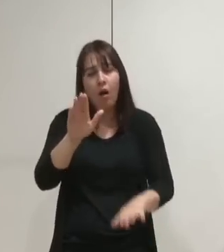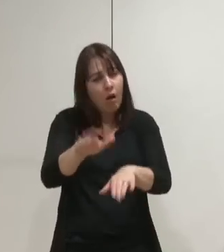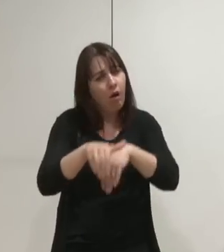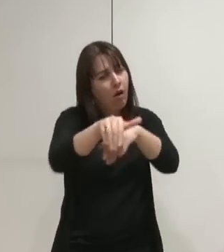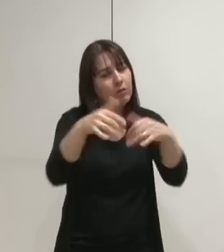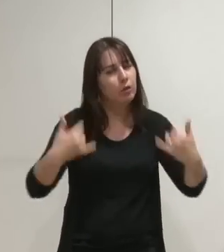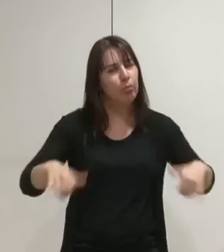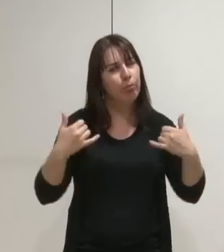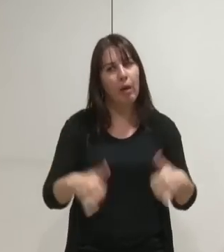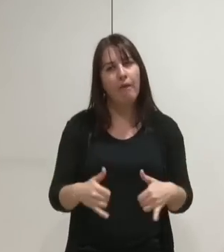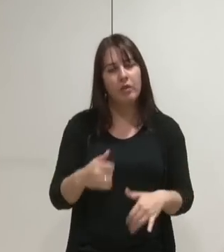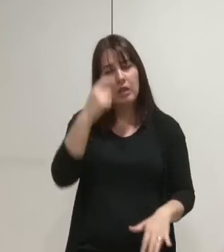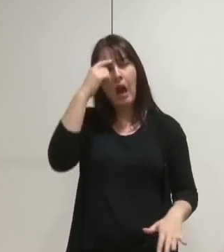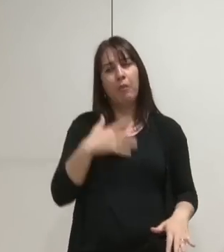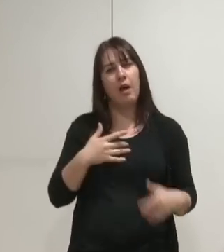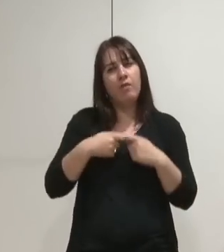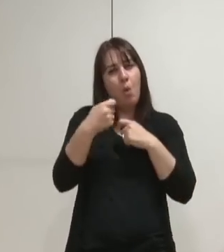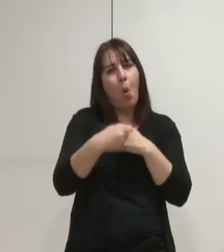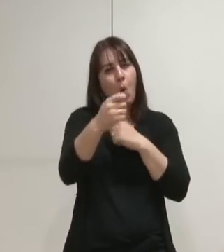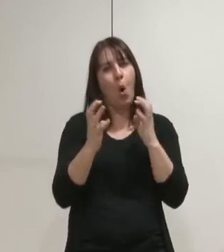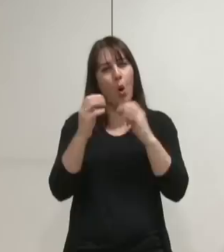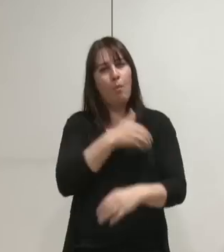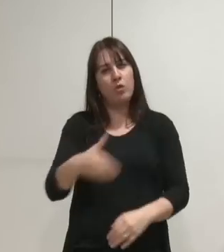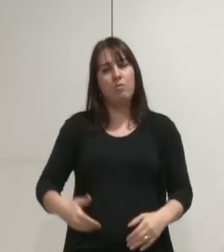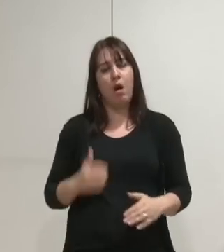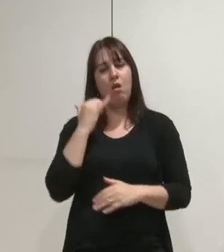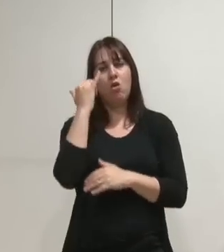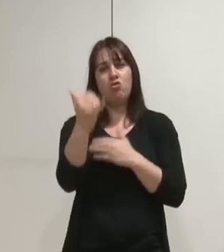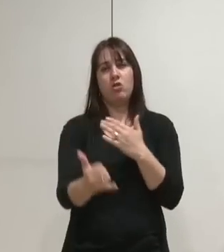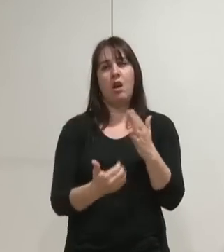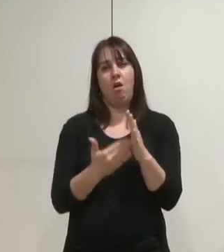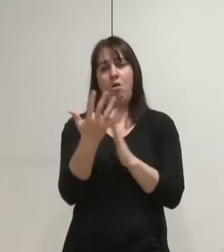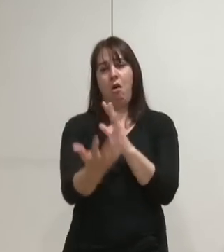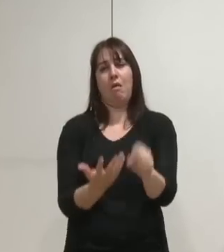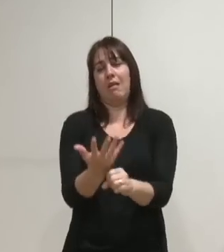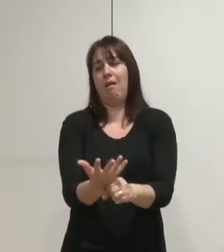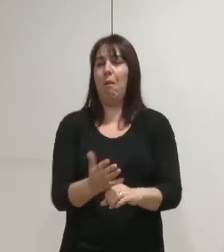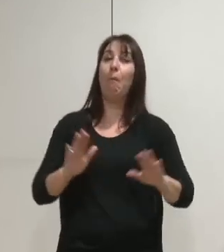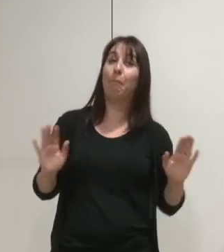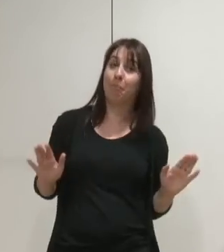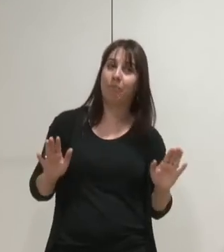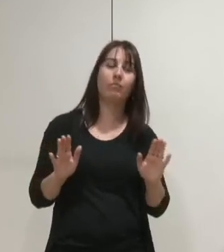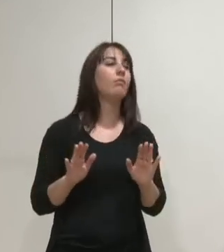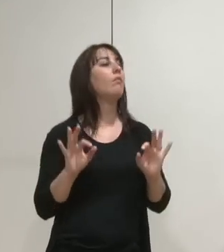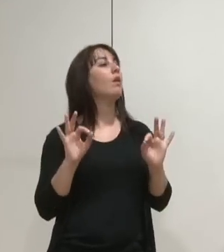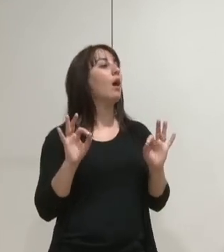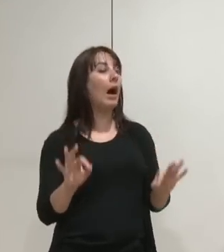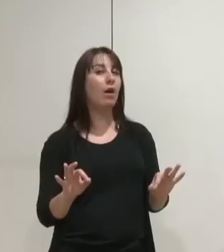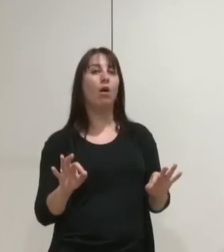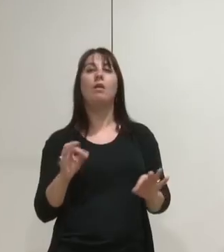continuera pendant un certain nombre de conseils jusqu'à la fin de ce mandat alors pour répondre à votre question de